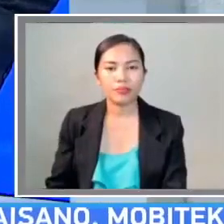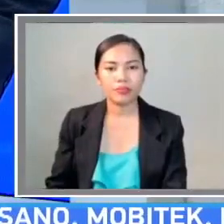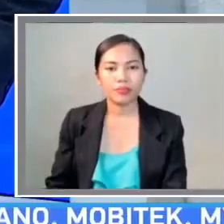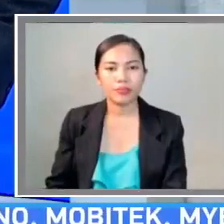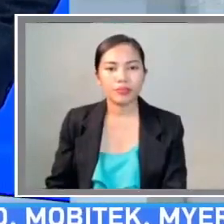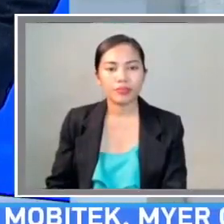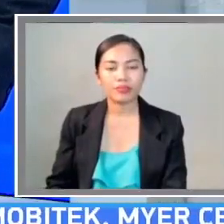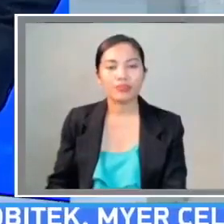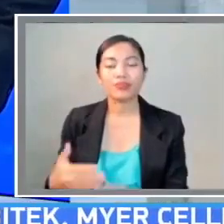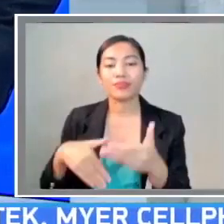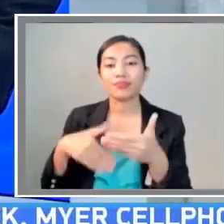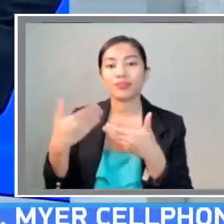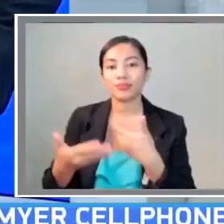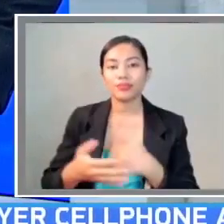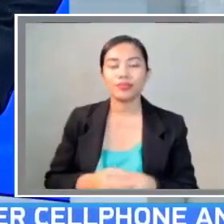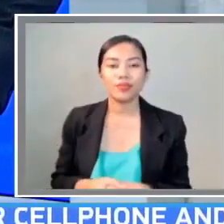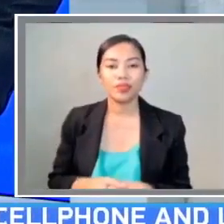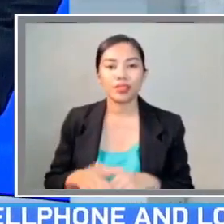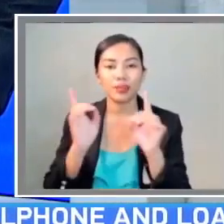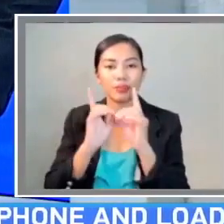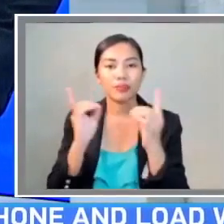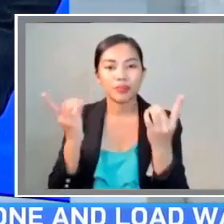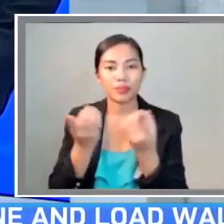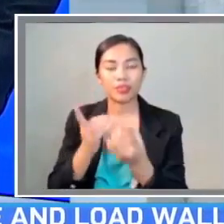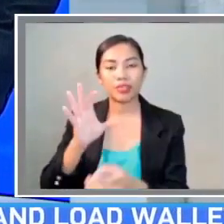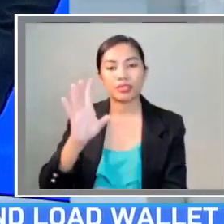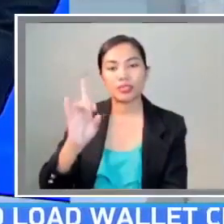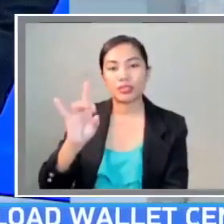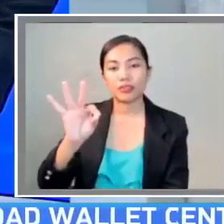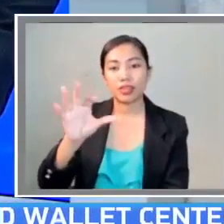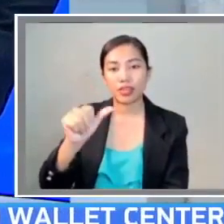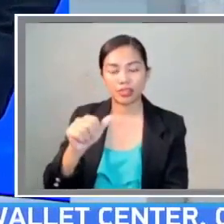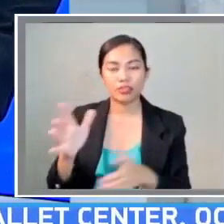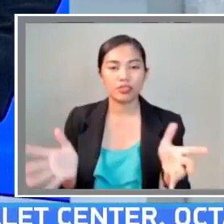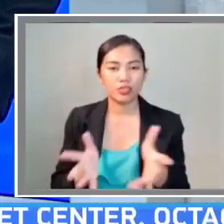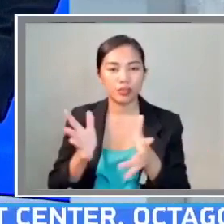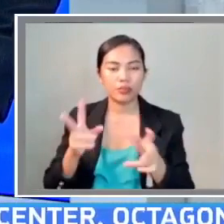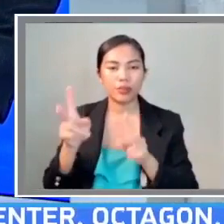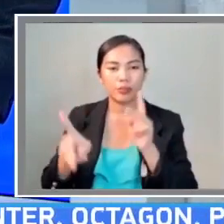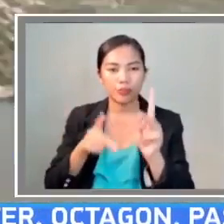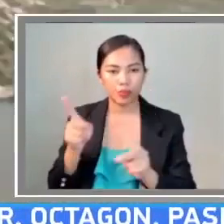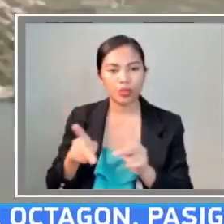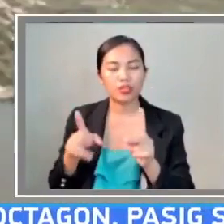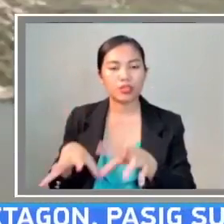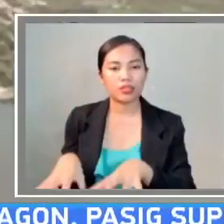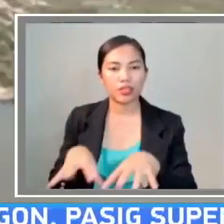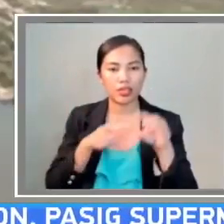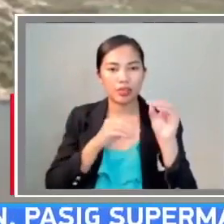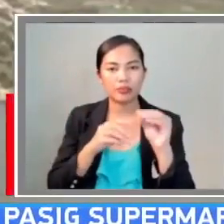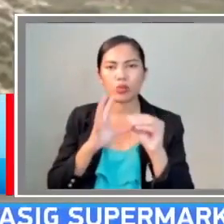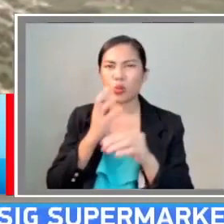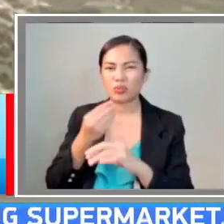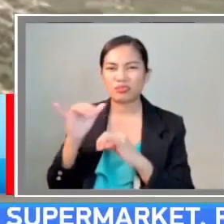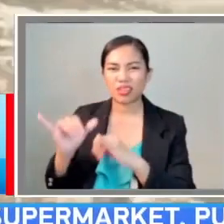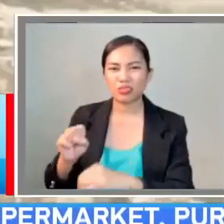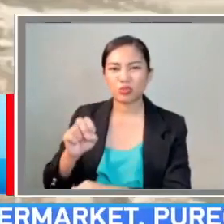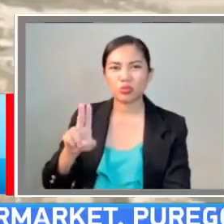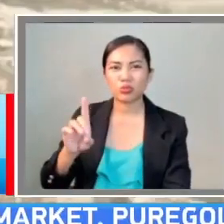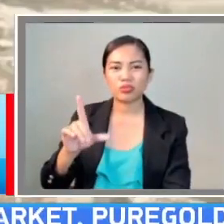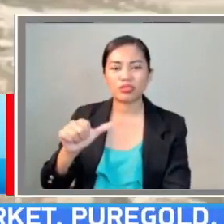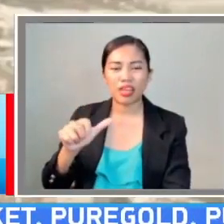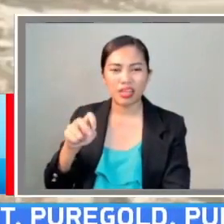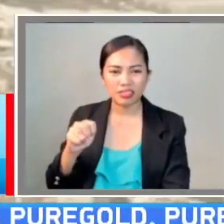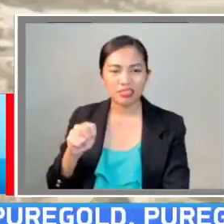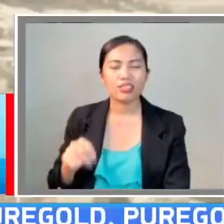Samantala, hinikayat ng Department of Foreign Affairs na lumikas na ang mga Pilipinong nananatili pa sa Sudan. Ayon kay Foreign Affairs Undersecretary Eduardo De Vega,